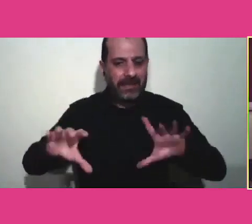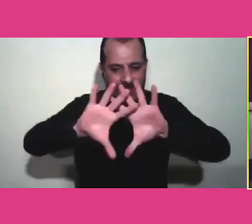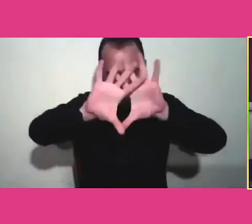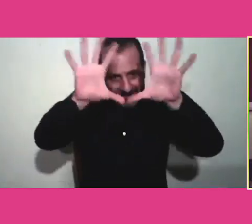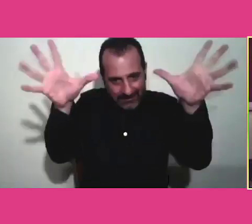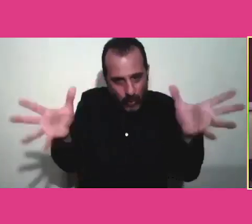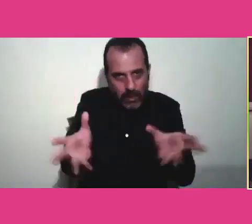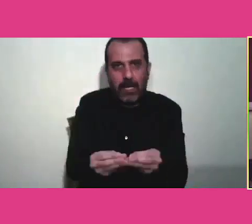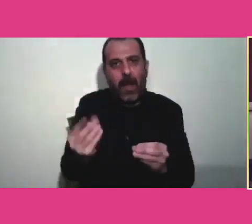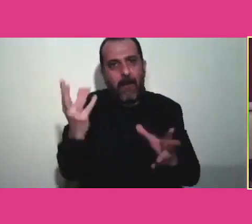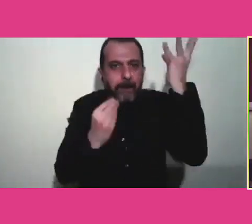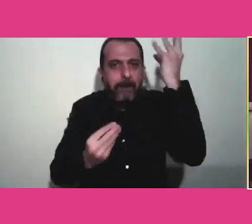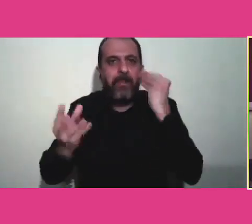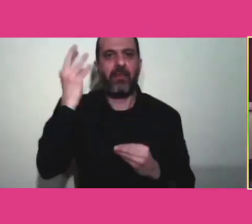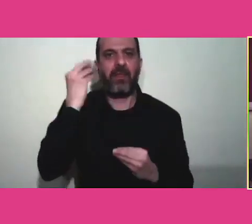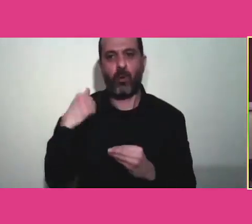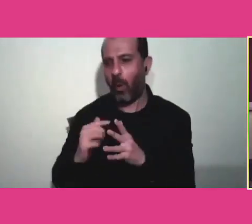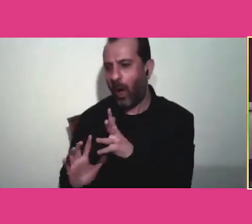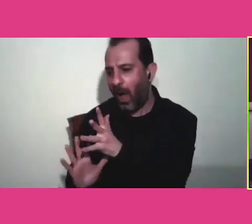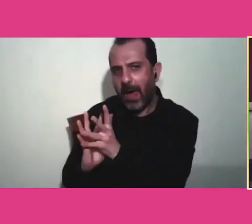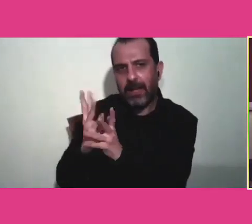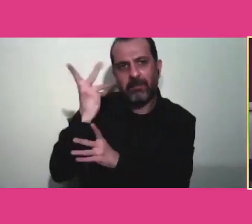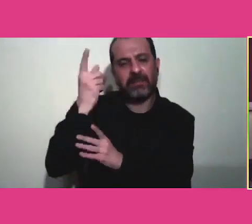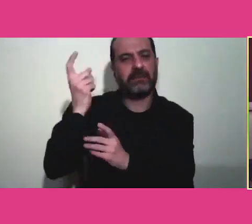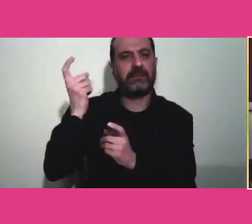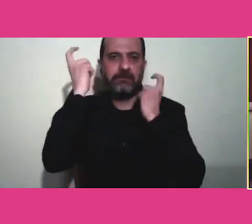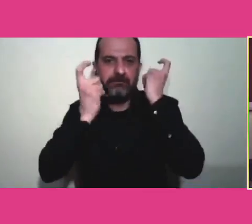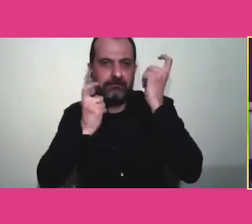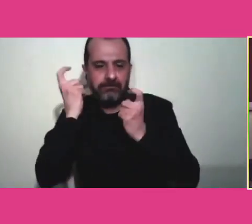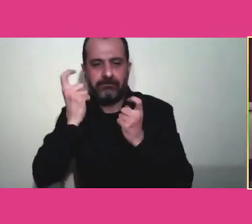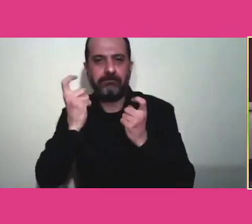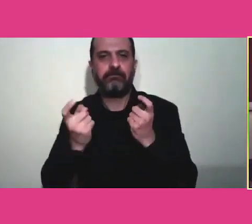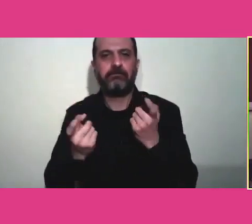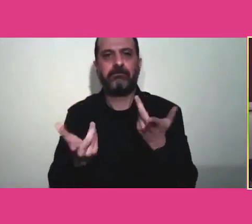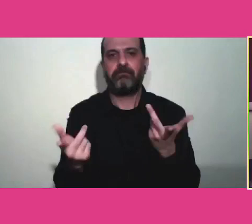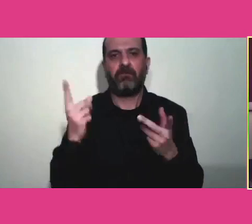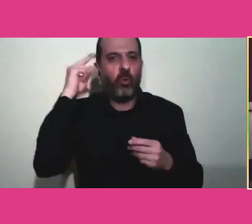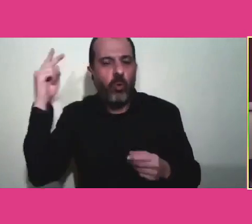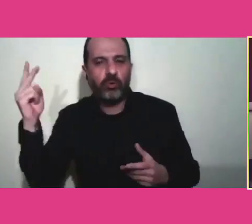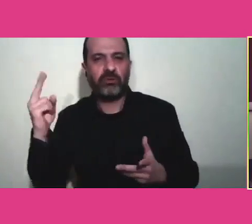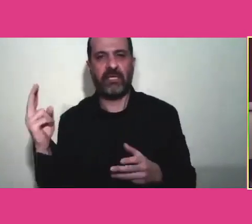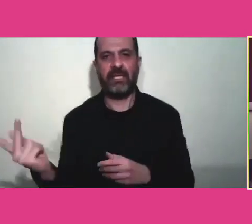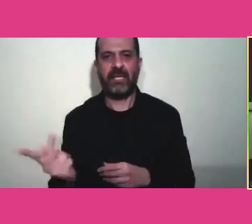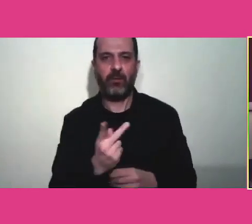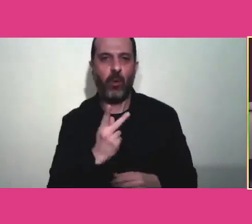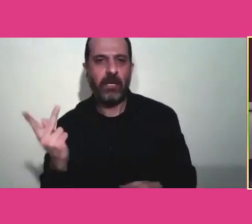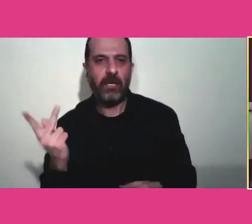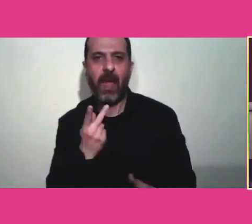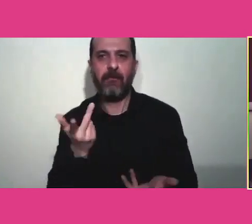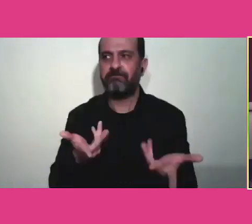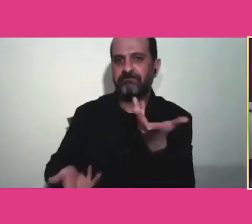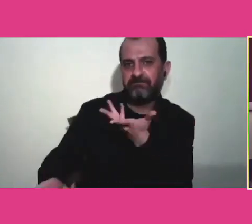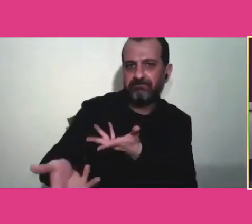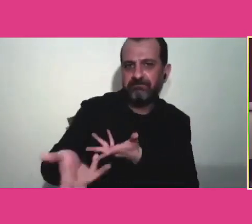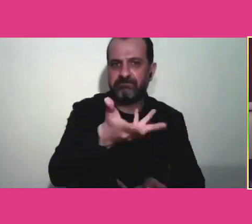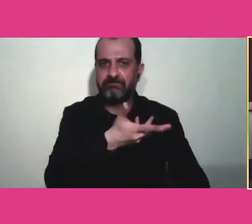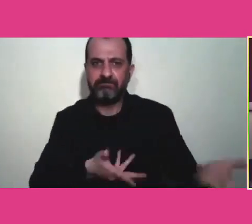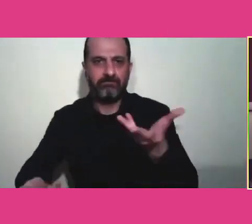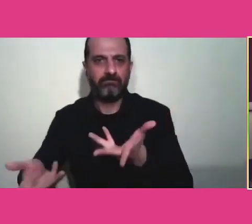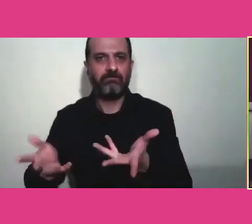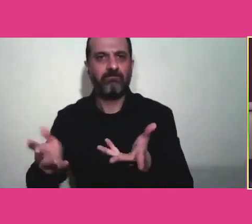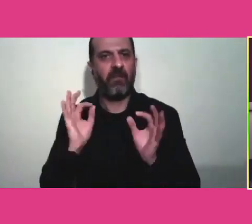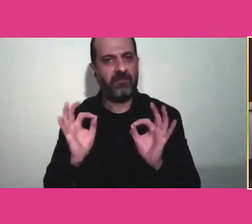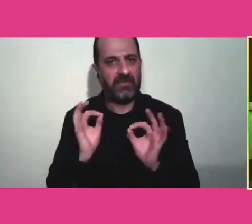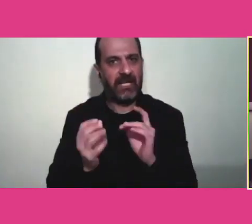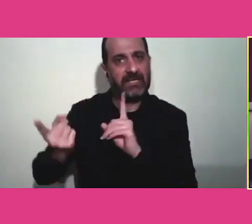ανάπτυξης, προσφέροντας γνωστικά, συναισθηματικά και κοινωνικά ερεθίσματα παράλληλα με νέες ιδέες, τα οποία συνάπτονται φυσικά και